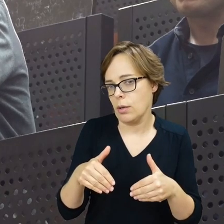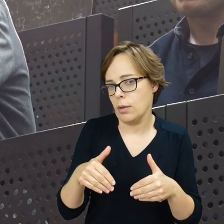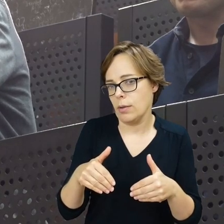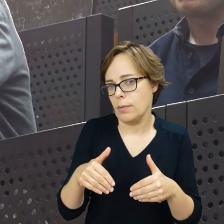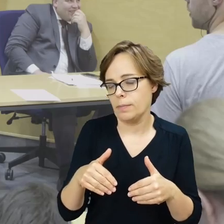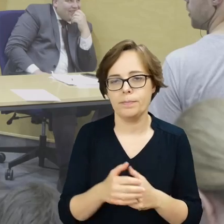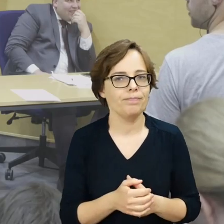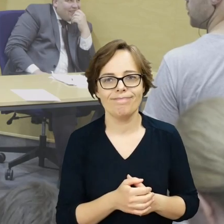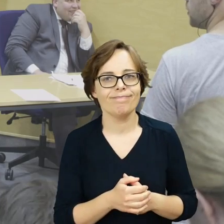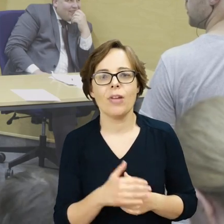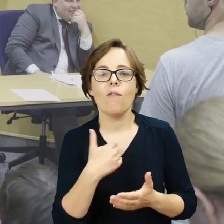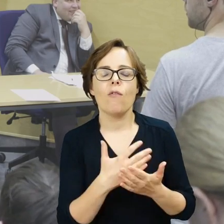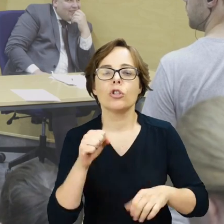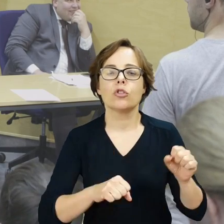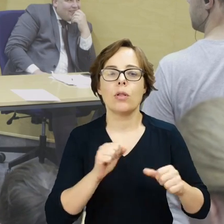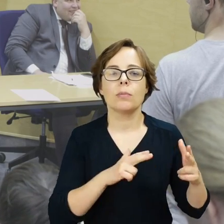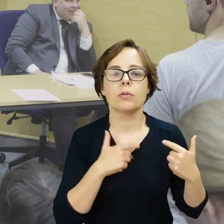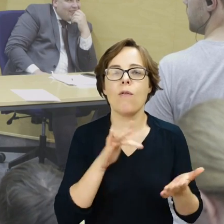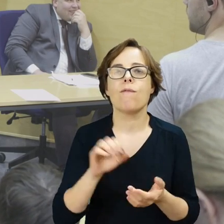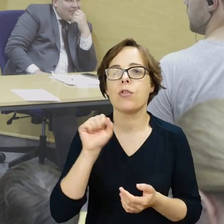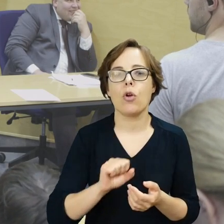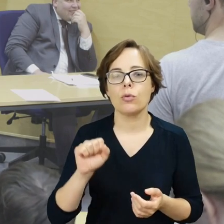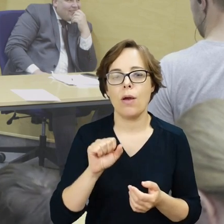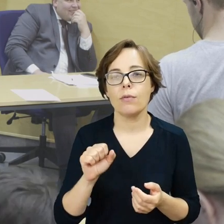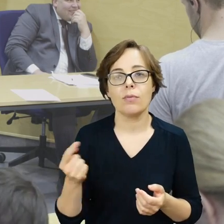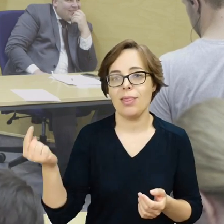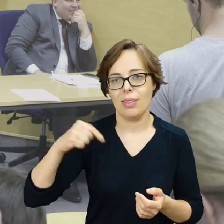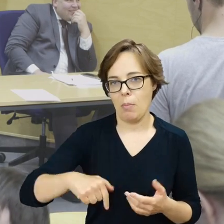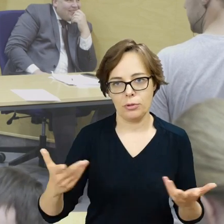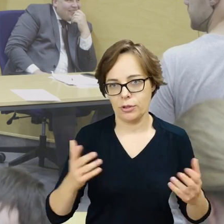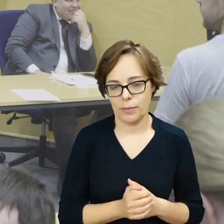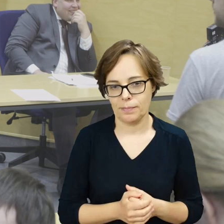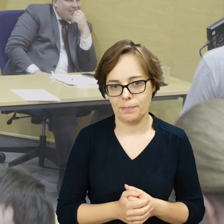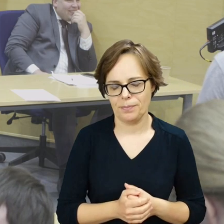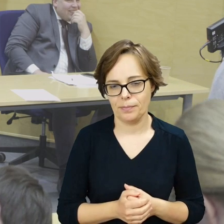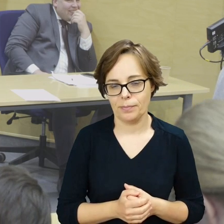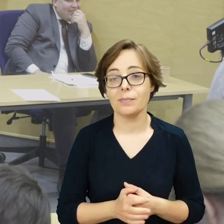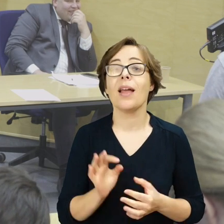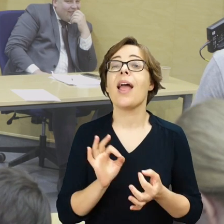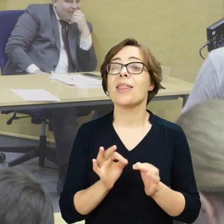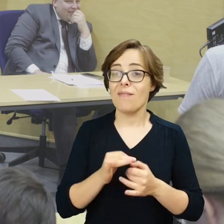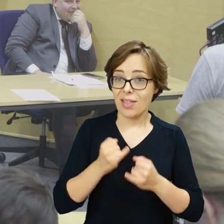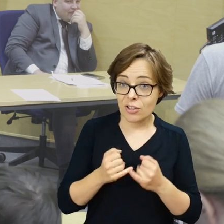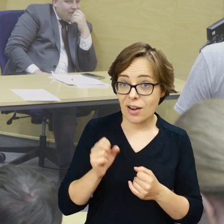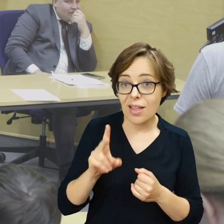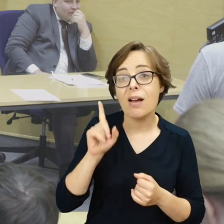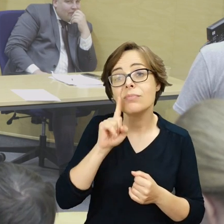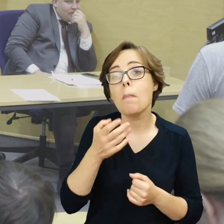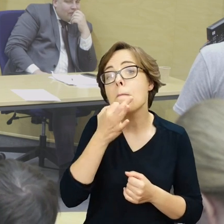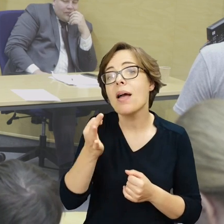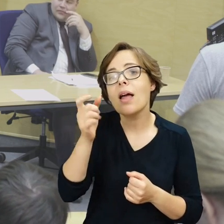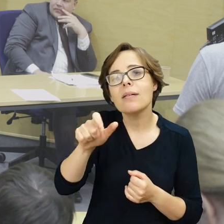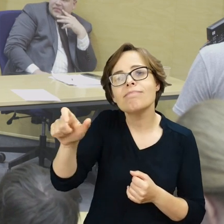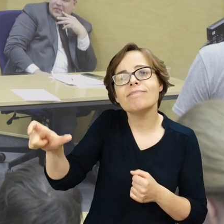niestety Wojewódzki Sąd Administracyjnego we Wrocławiu nie ma tutaj dzisiaj z nami. A nawet jeśli to jest to pytanie do sędziów